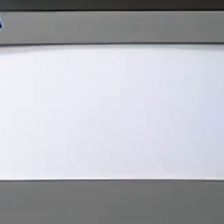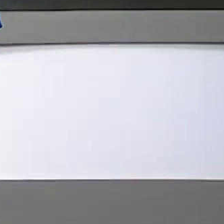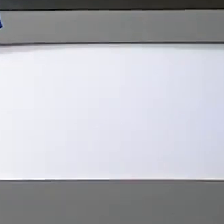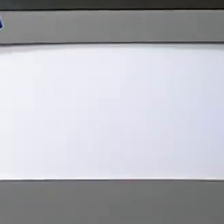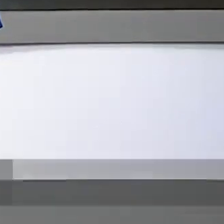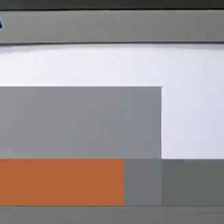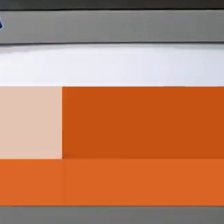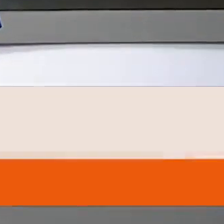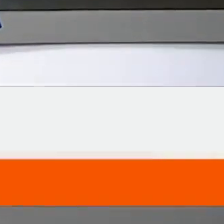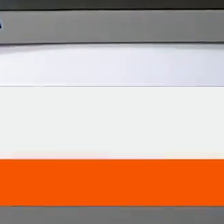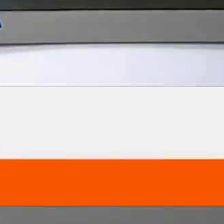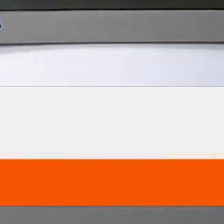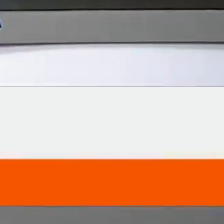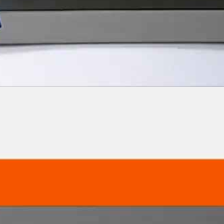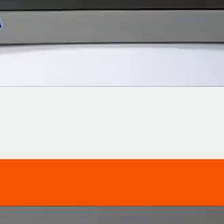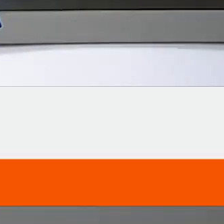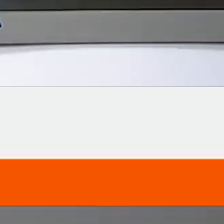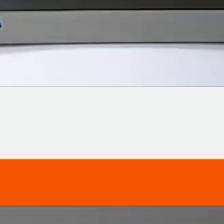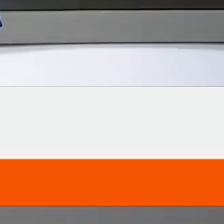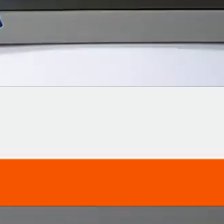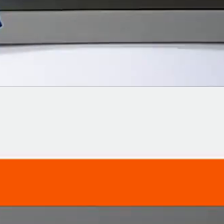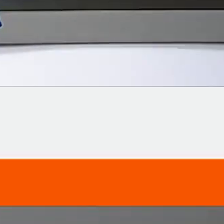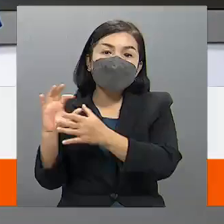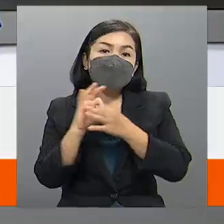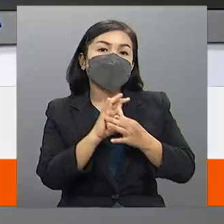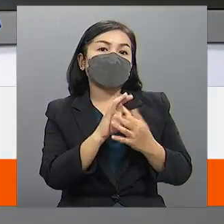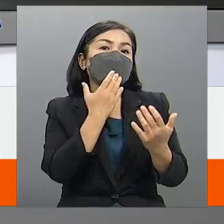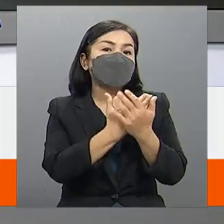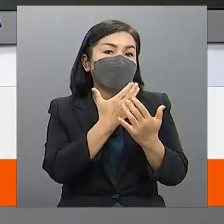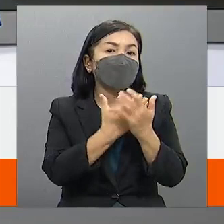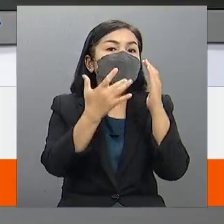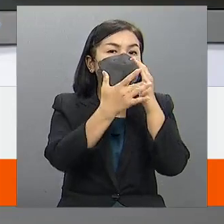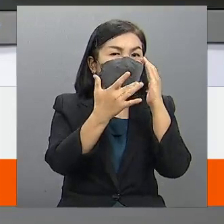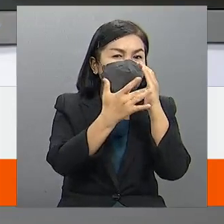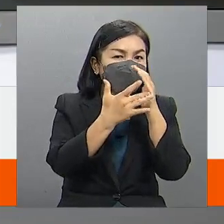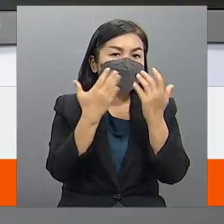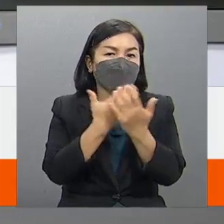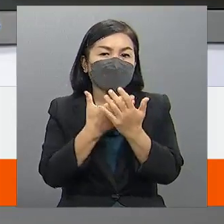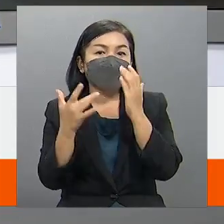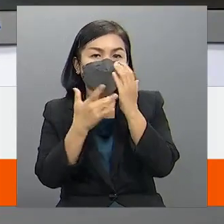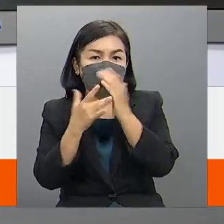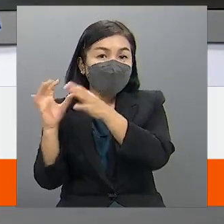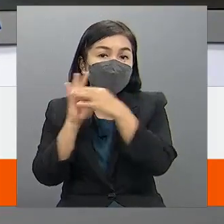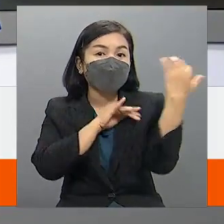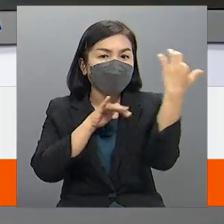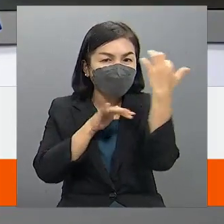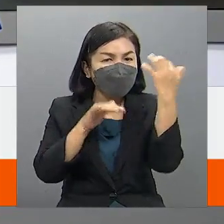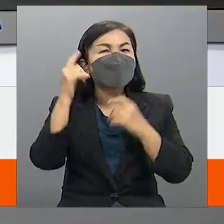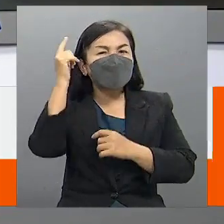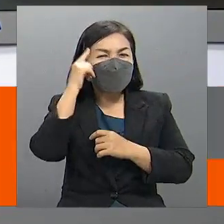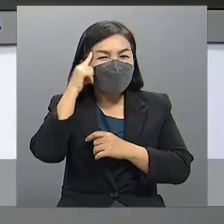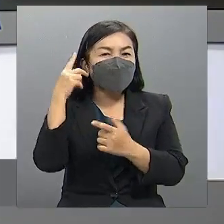ถ้าเราพูดถึงความร้อนลายของสินทรัพย์Digitalนะคะนั้นถูกจุดกระแสด้วยปิดคอยค่ะเริ่มเป็นที่รู้จักกันมากขึ้นในช่วงปี